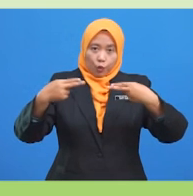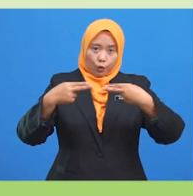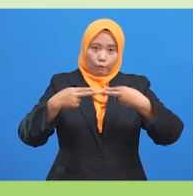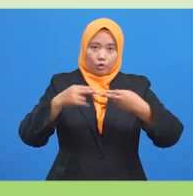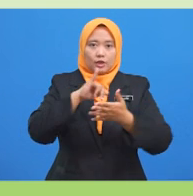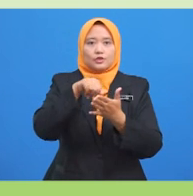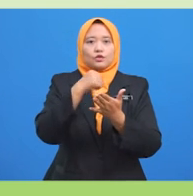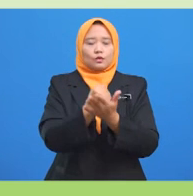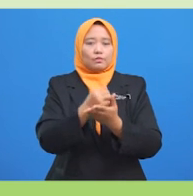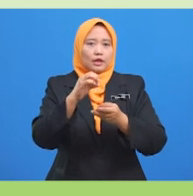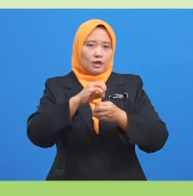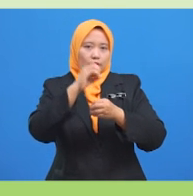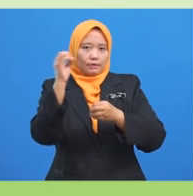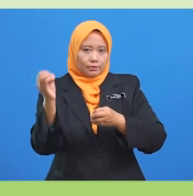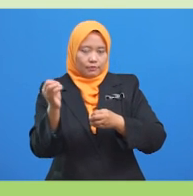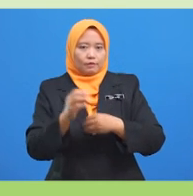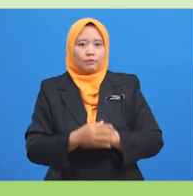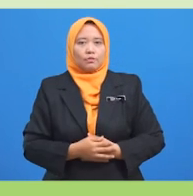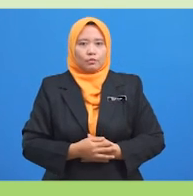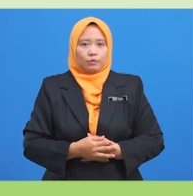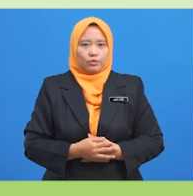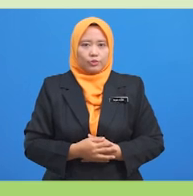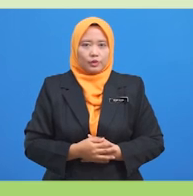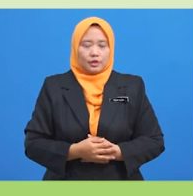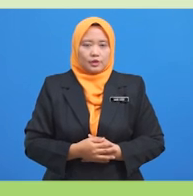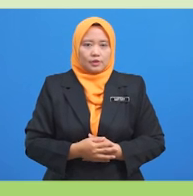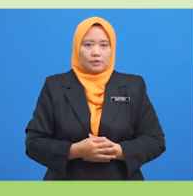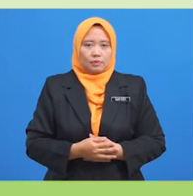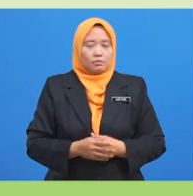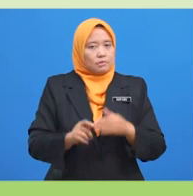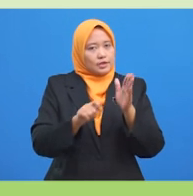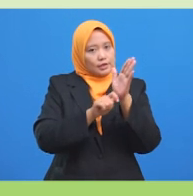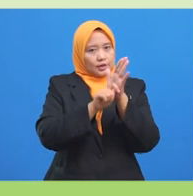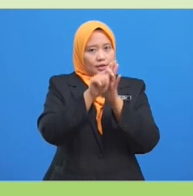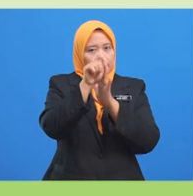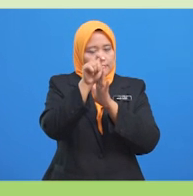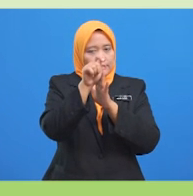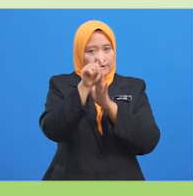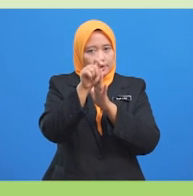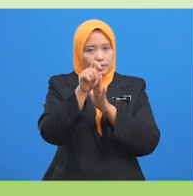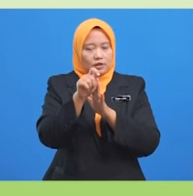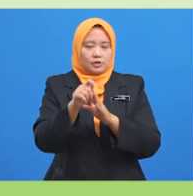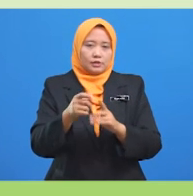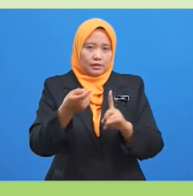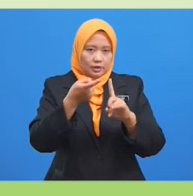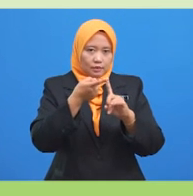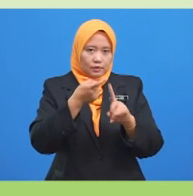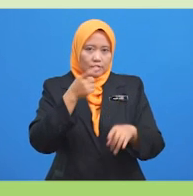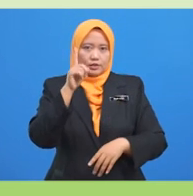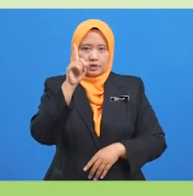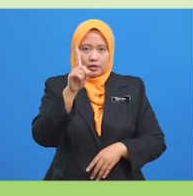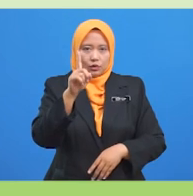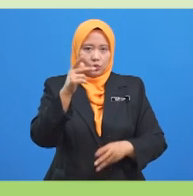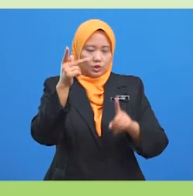dengan kos berubah purata, jumlah output semakin meningkat daripada 1 unit ke 4